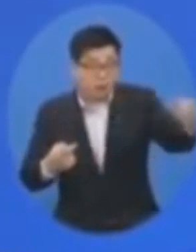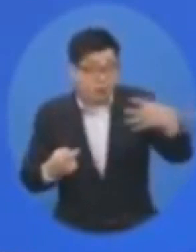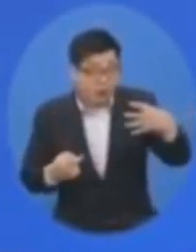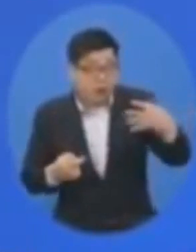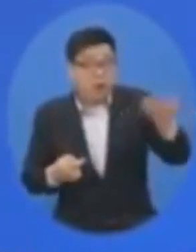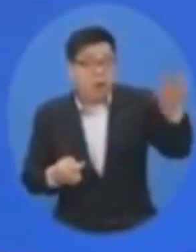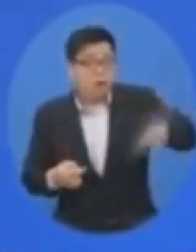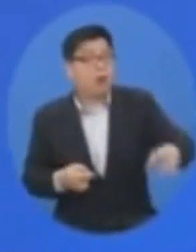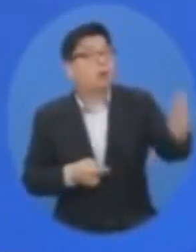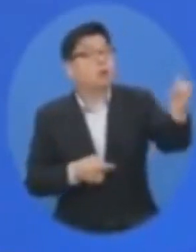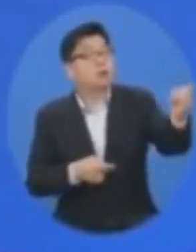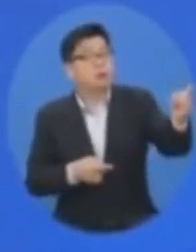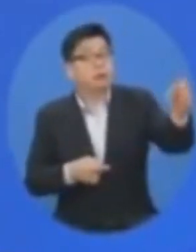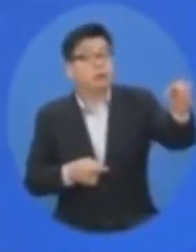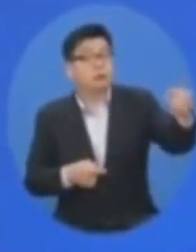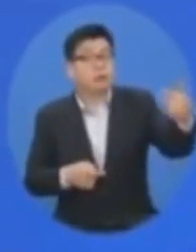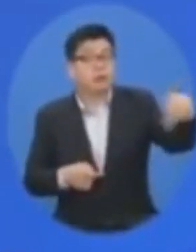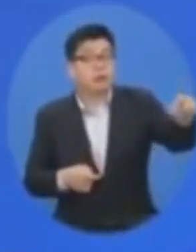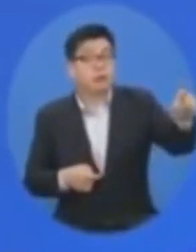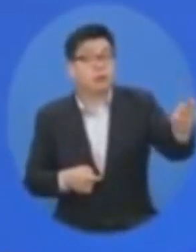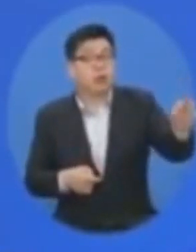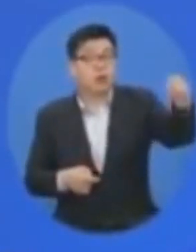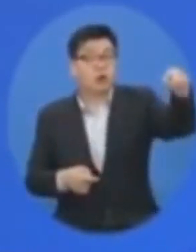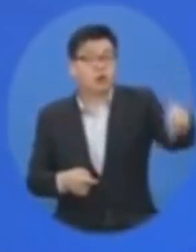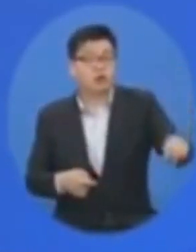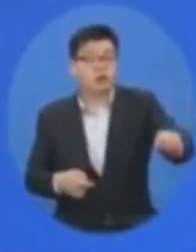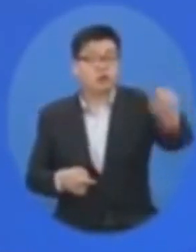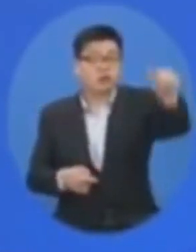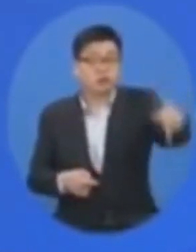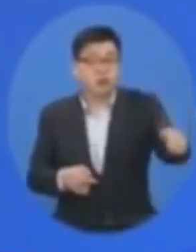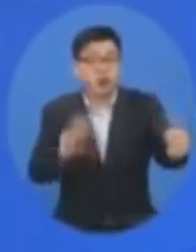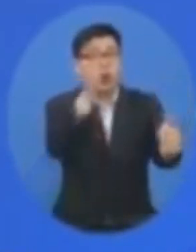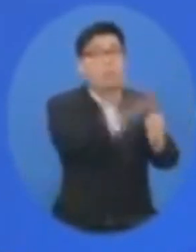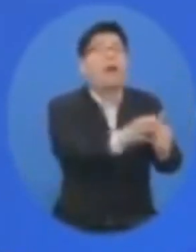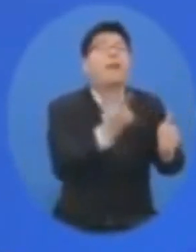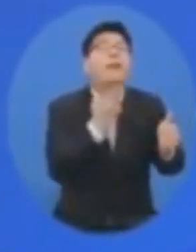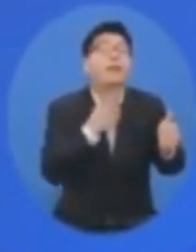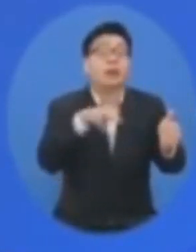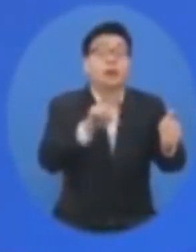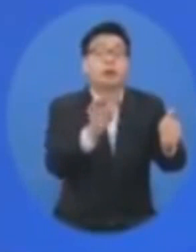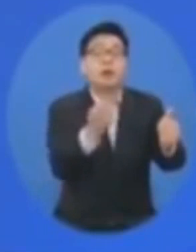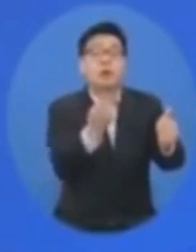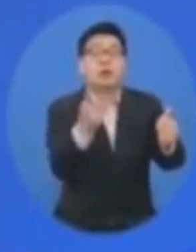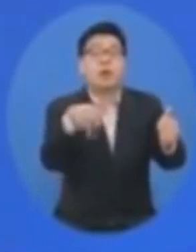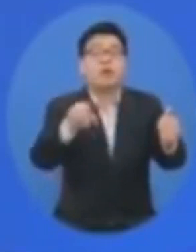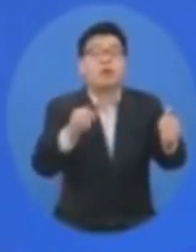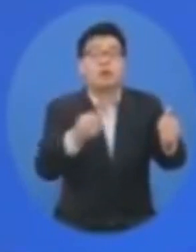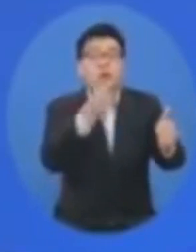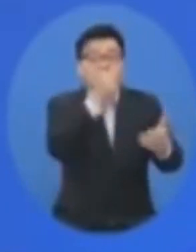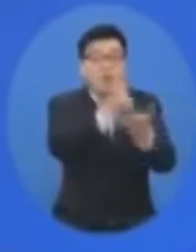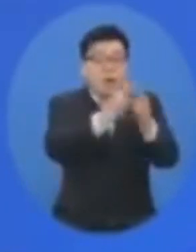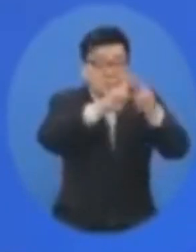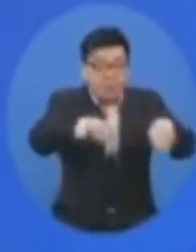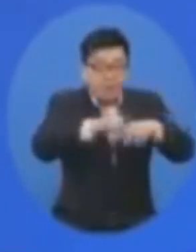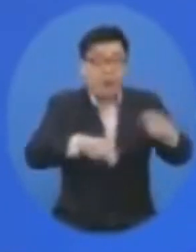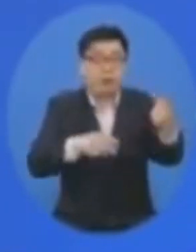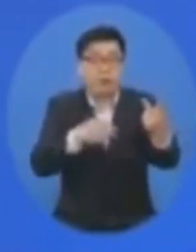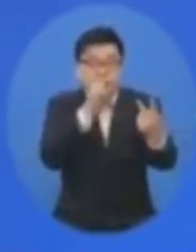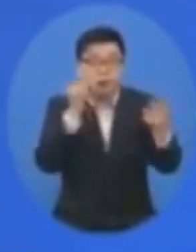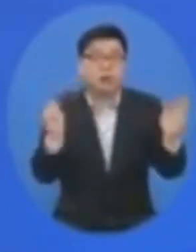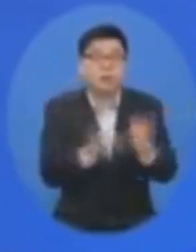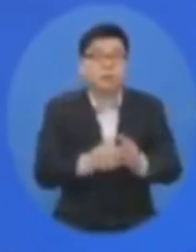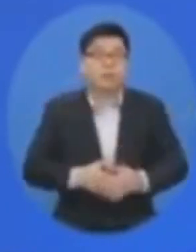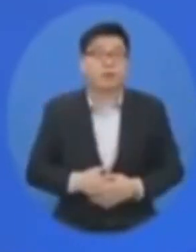당신은 그 민정수석이나 그거 하면서 성완종이 사면을 왜 한 정권에서 두 번이나 해줬냐? 그 사면할 때